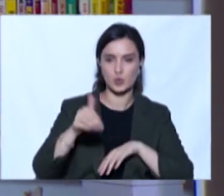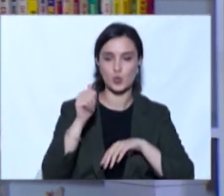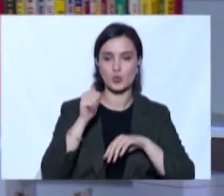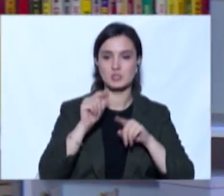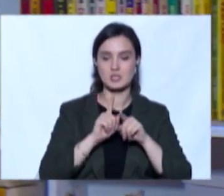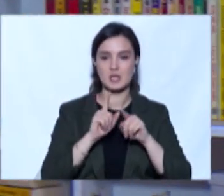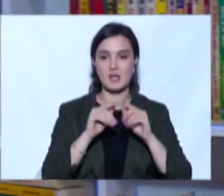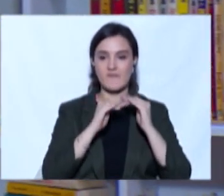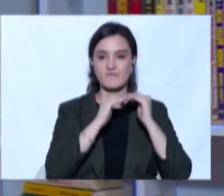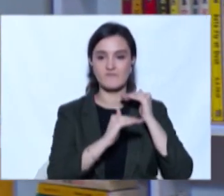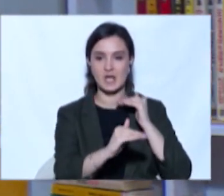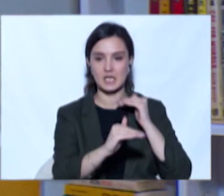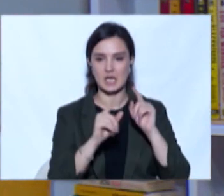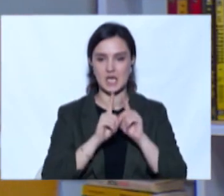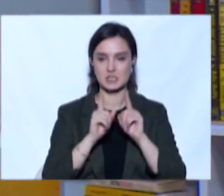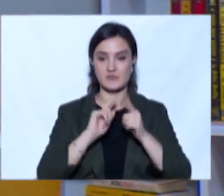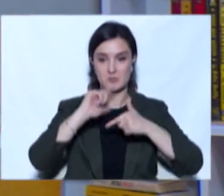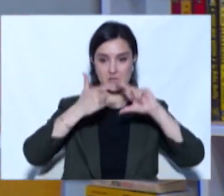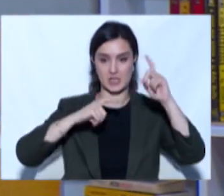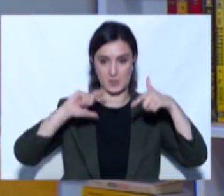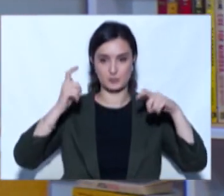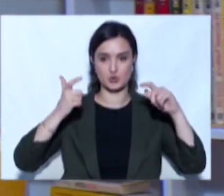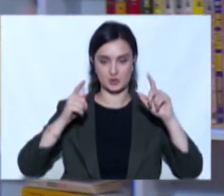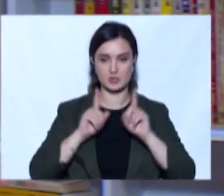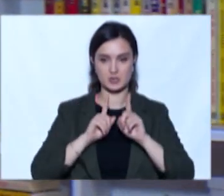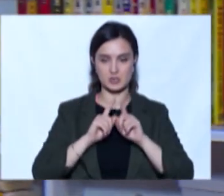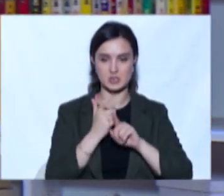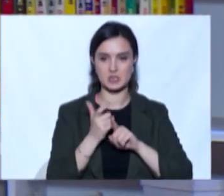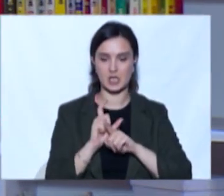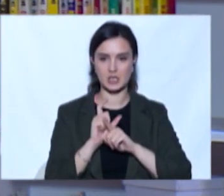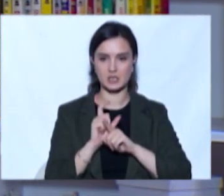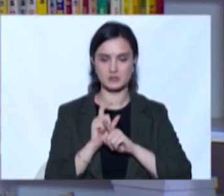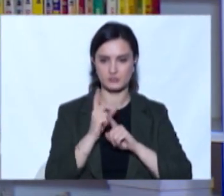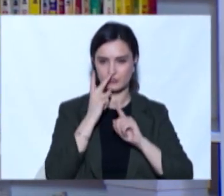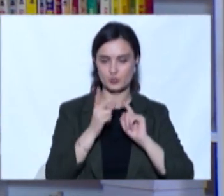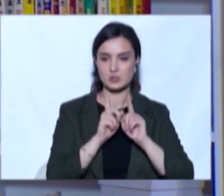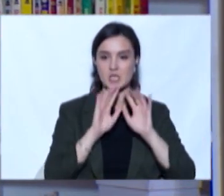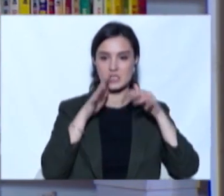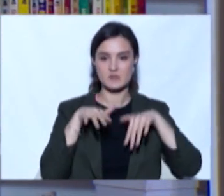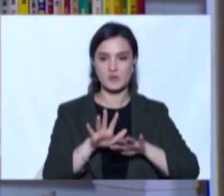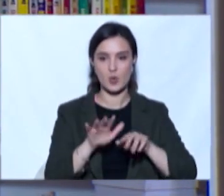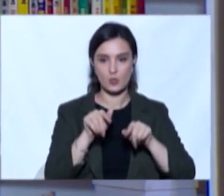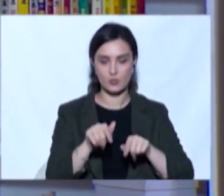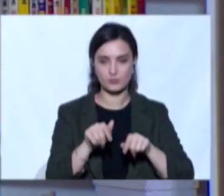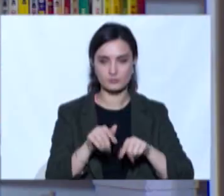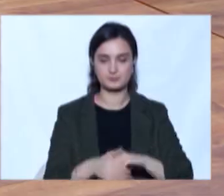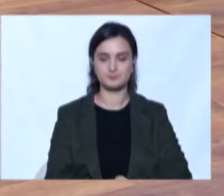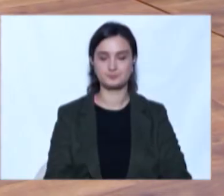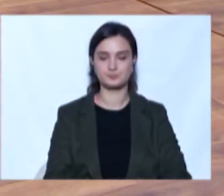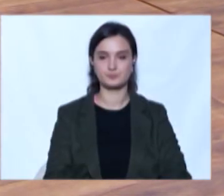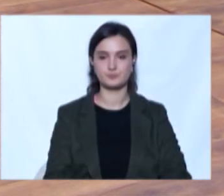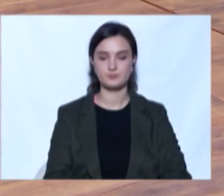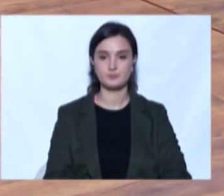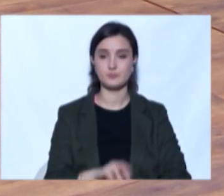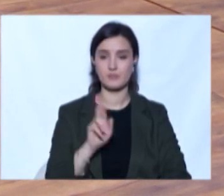ვაკეზე, ასევე თეფშიც გვხვდება, რა თქმა უნდა, საზღვაო სანაპირო და